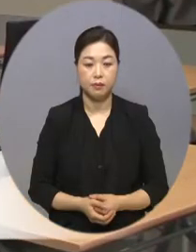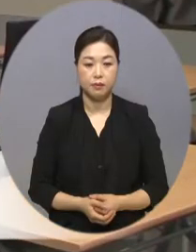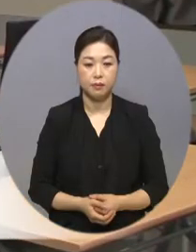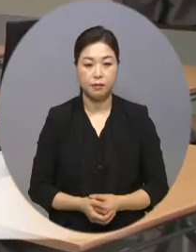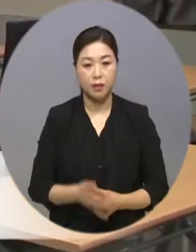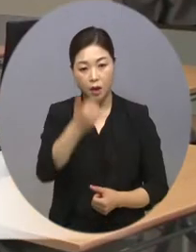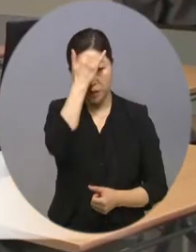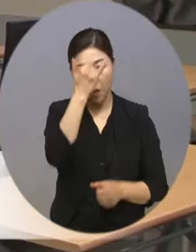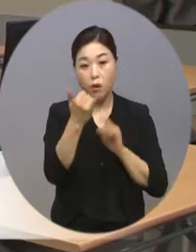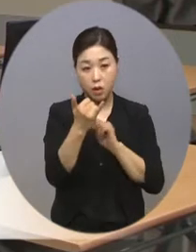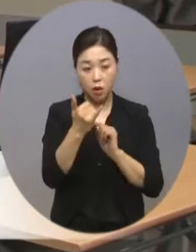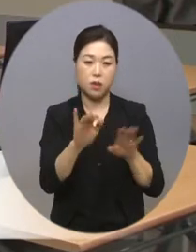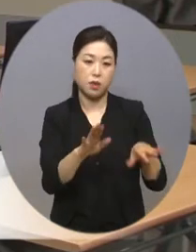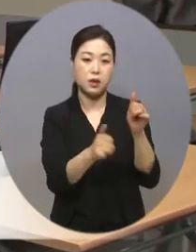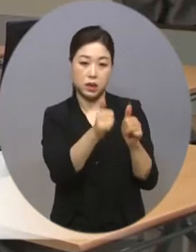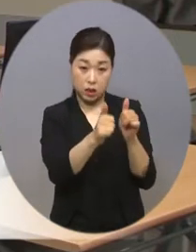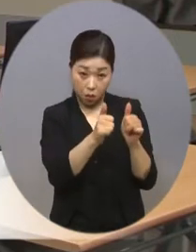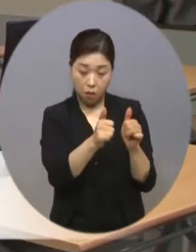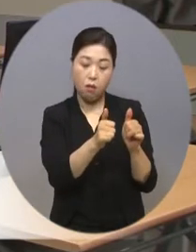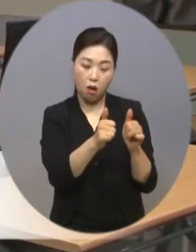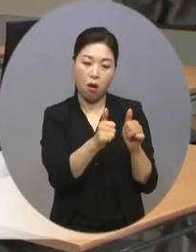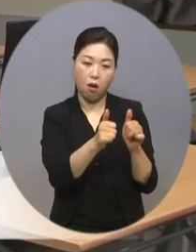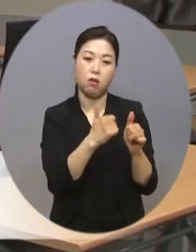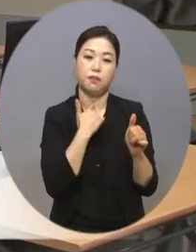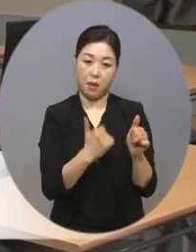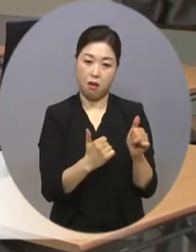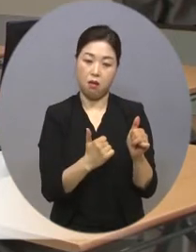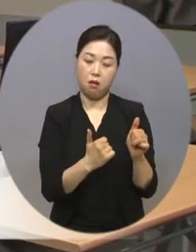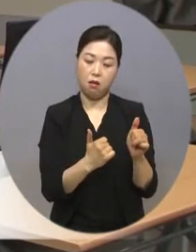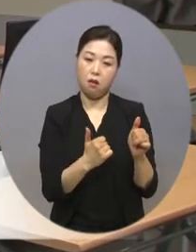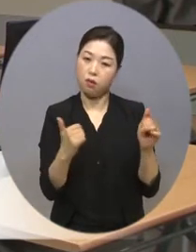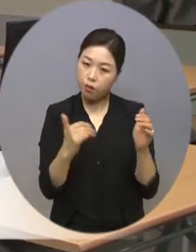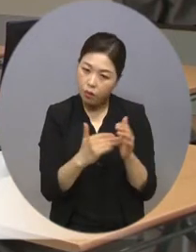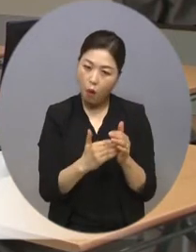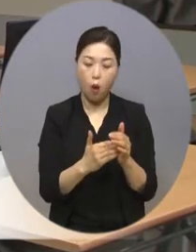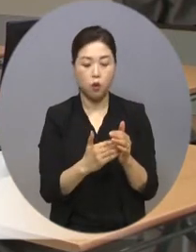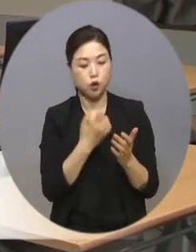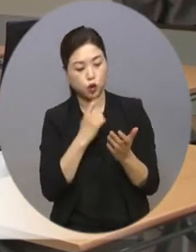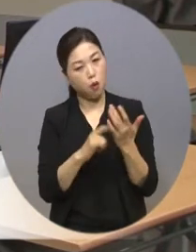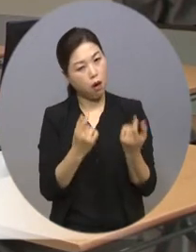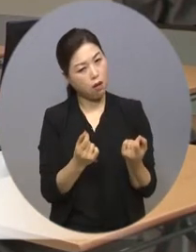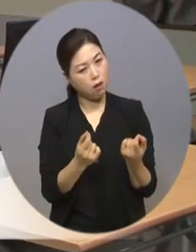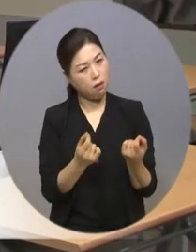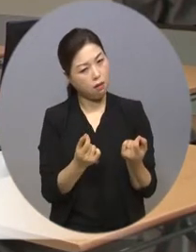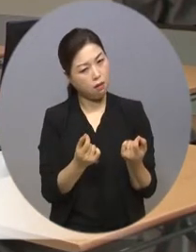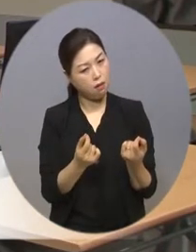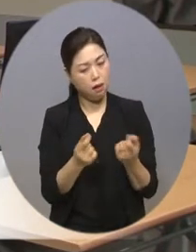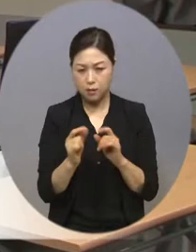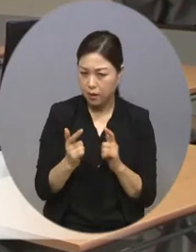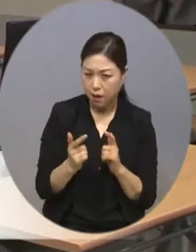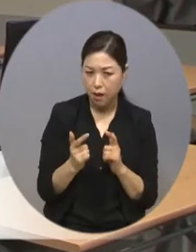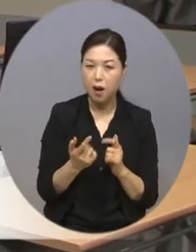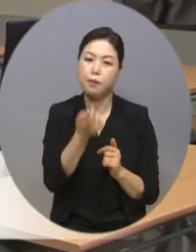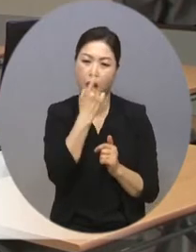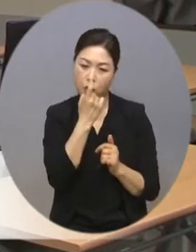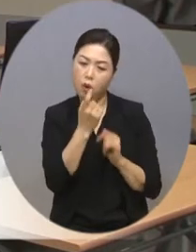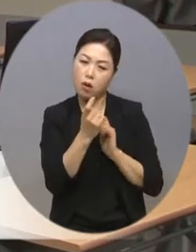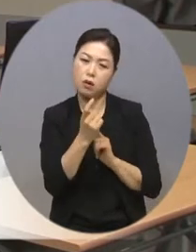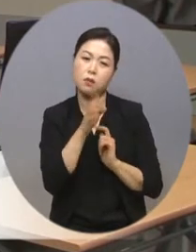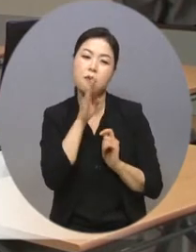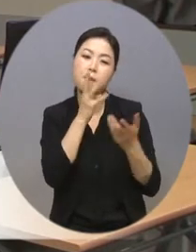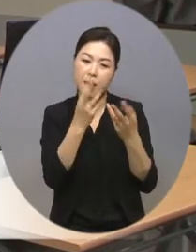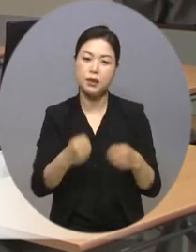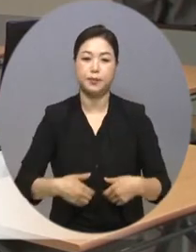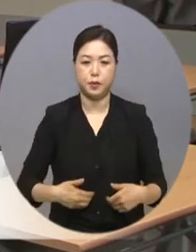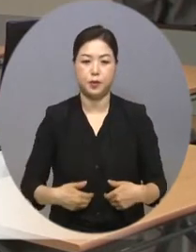효라는 게 시험 이번에 시험 치고 나서 보니까 어찌 보면 쉬운 것 같기도 한데 아직 배움이라는 게 너무